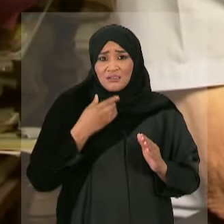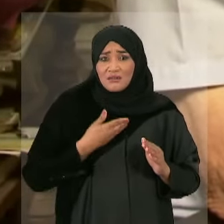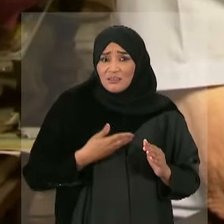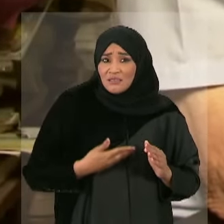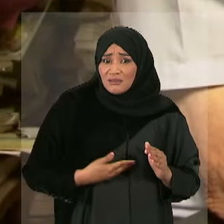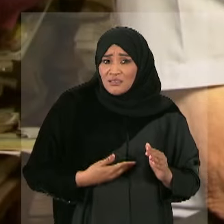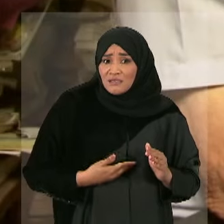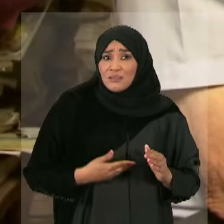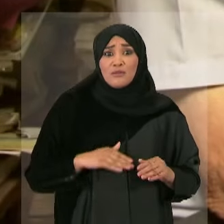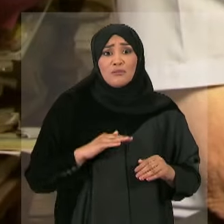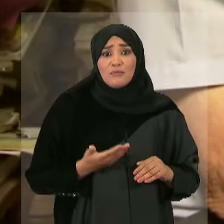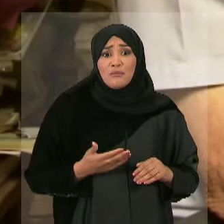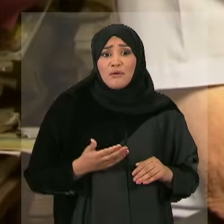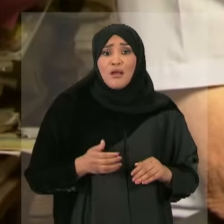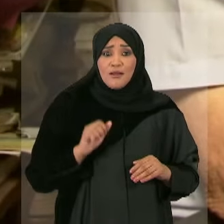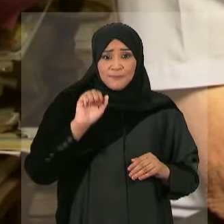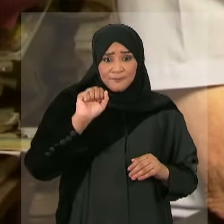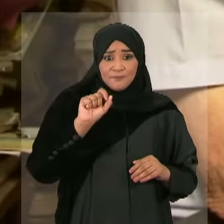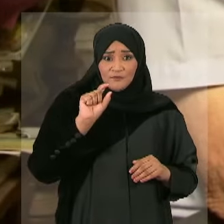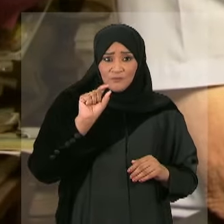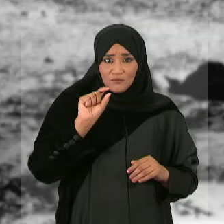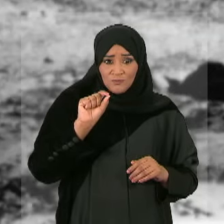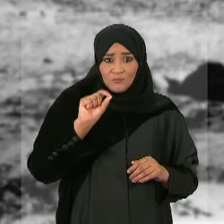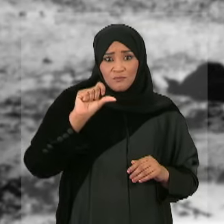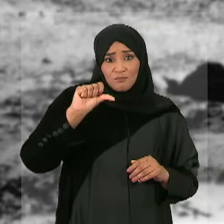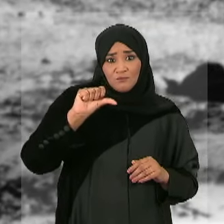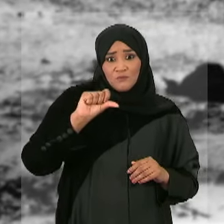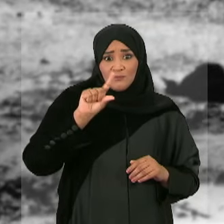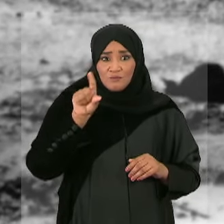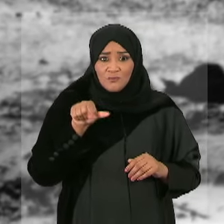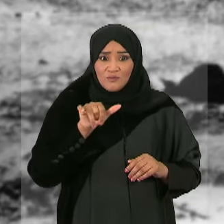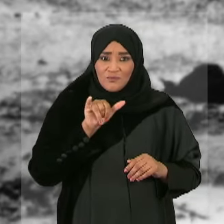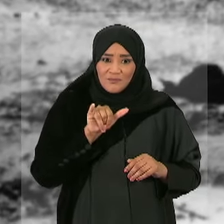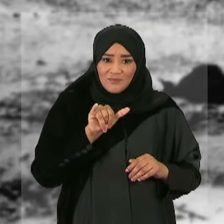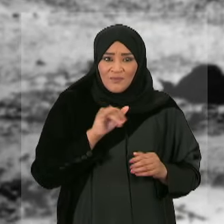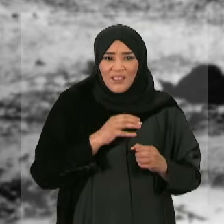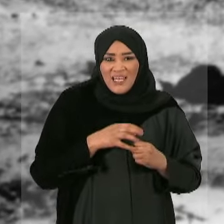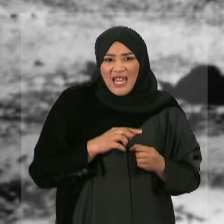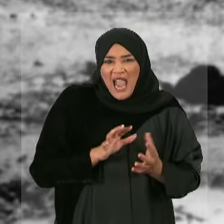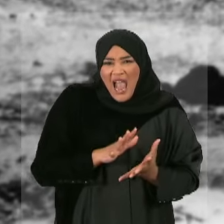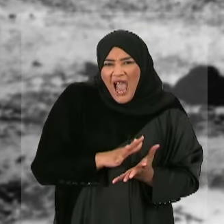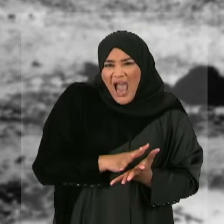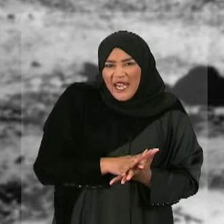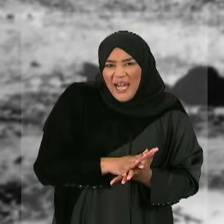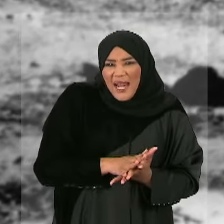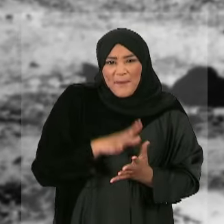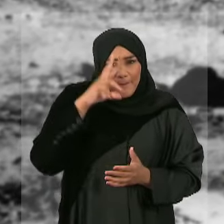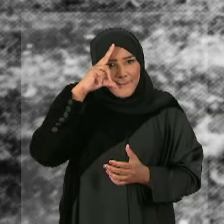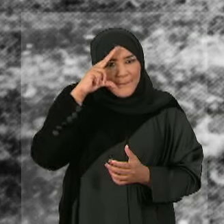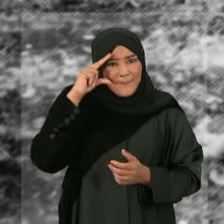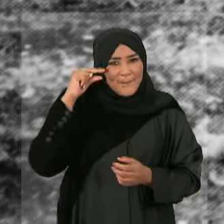وصفوري معروف عنها بلد غنية، عندها أراضي كتير، مياه كتير،